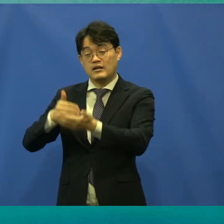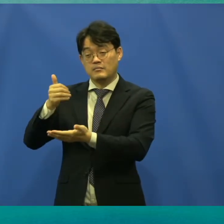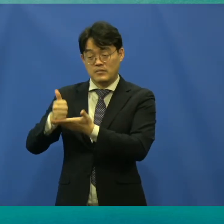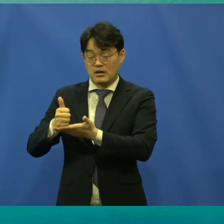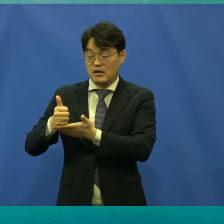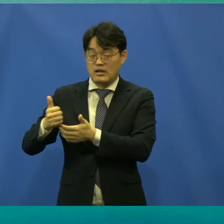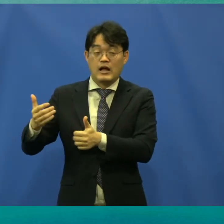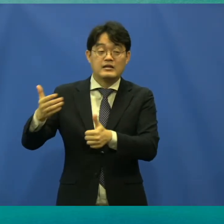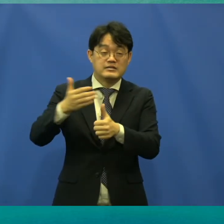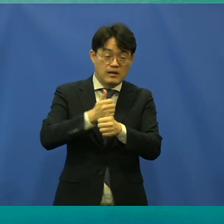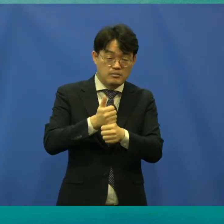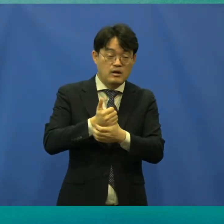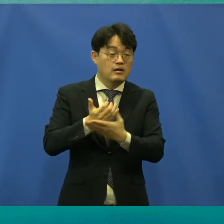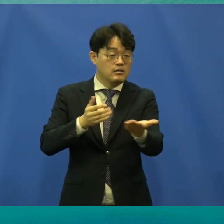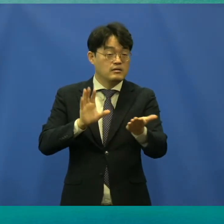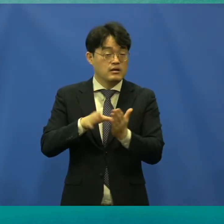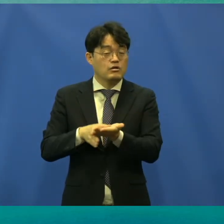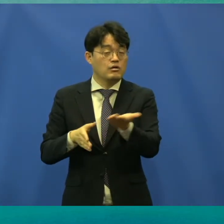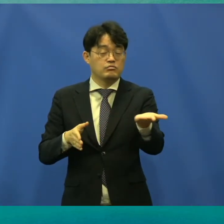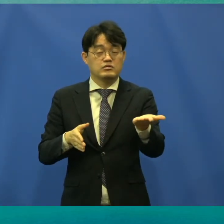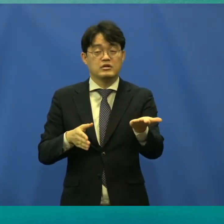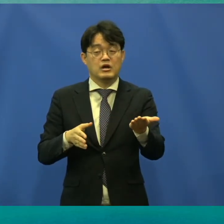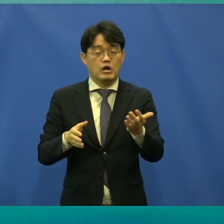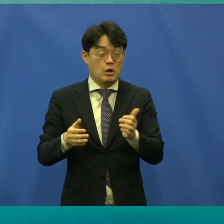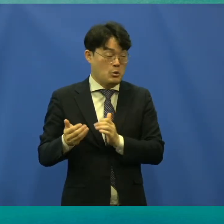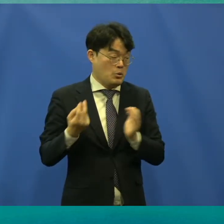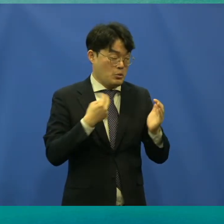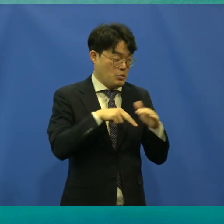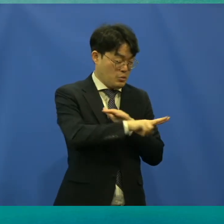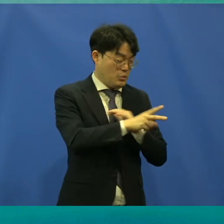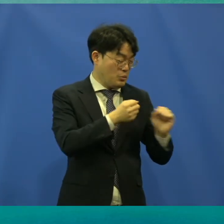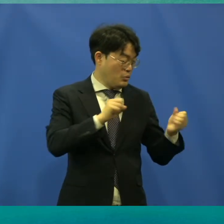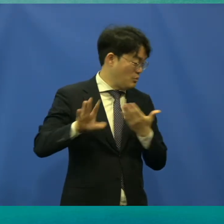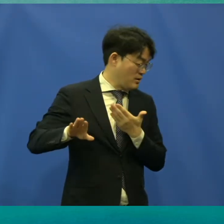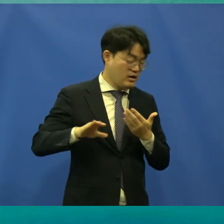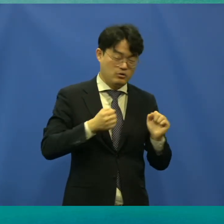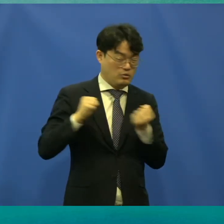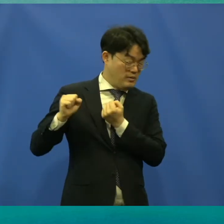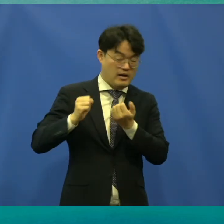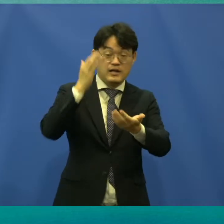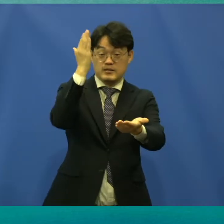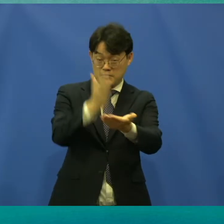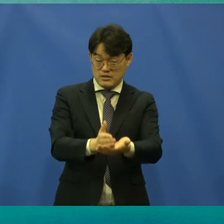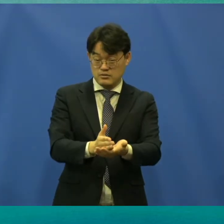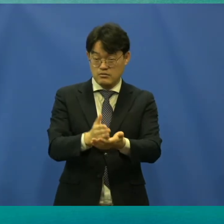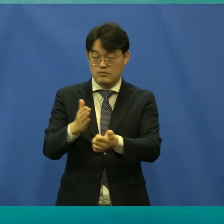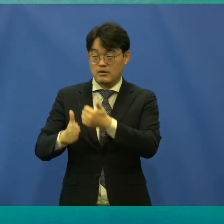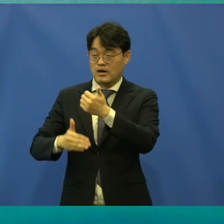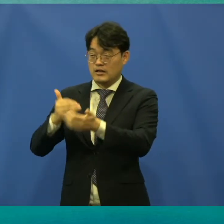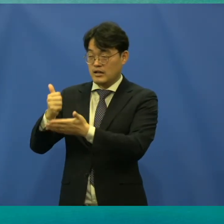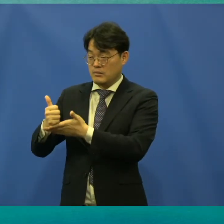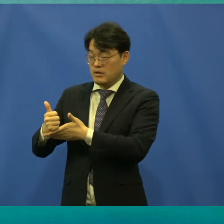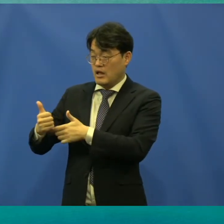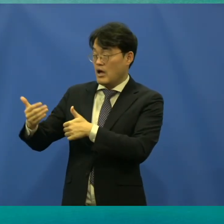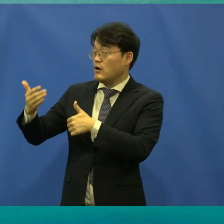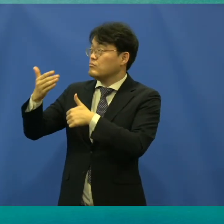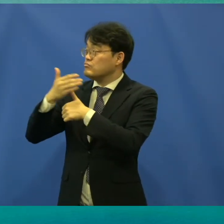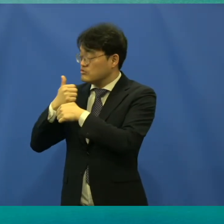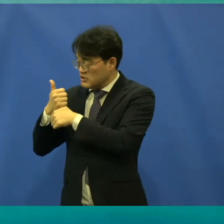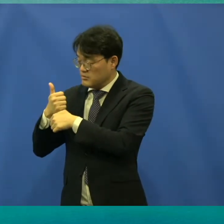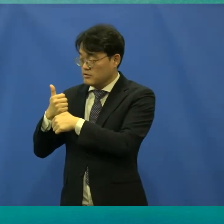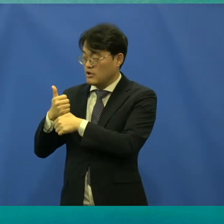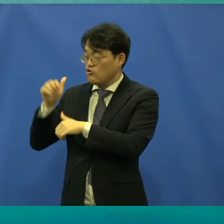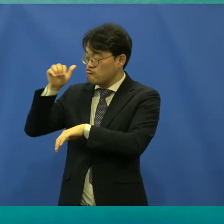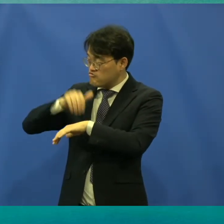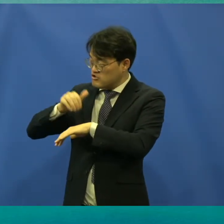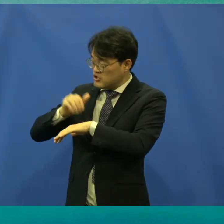적절한 훈련을 시키실 때 그 레슨을 받아들이는 여러분들이 되시기를